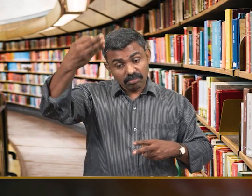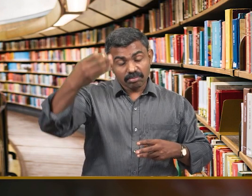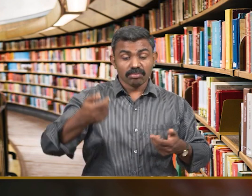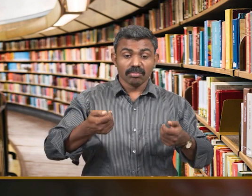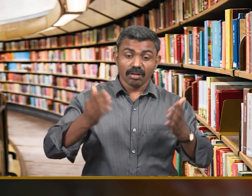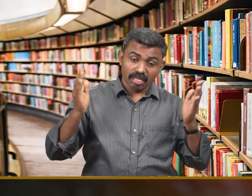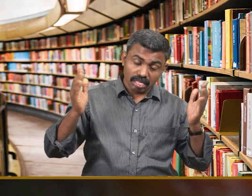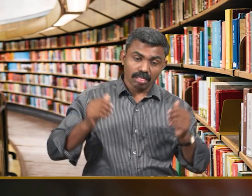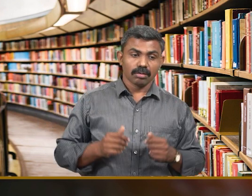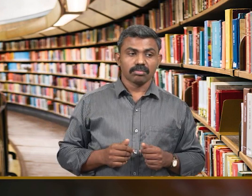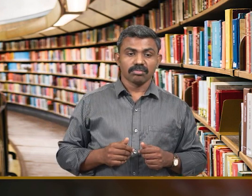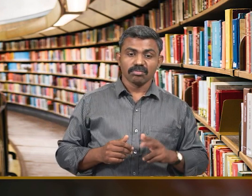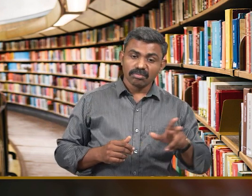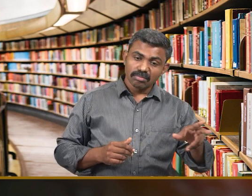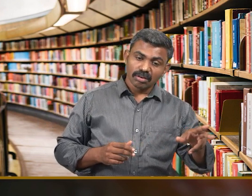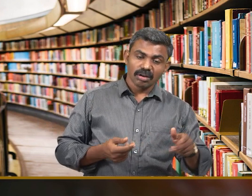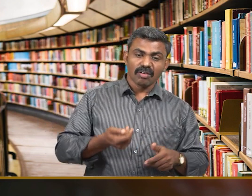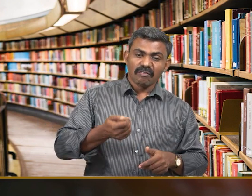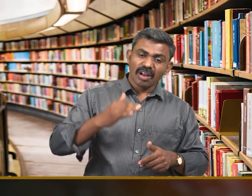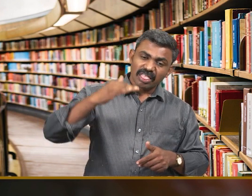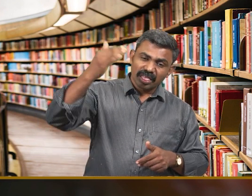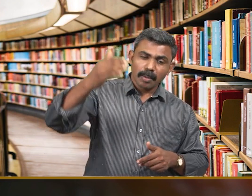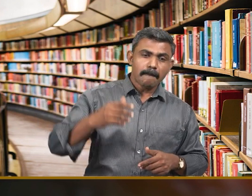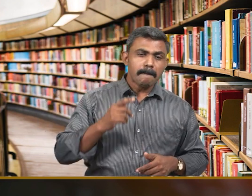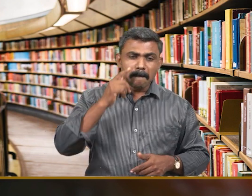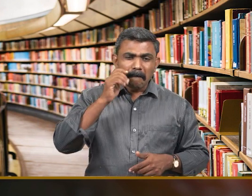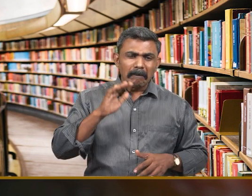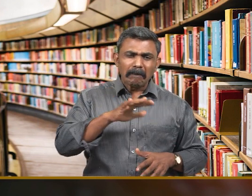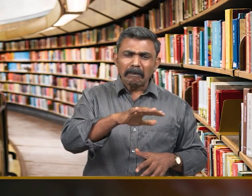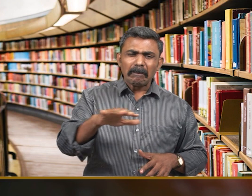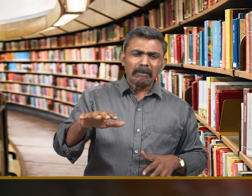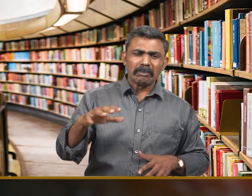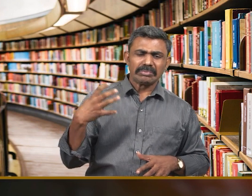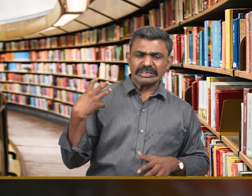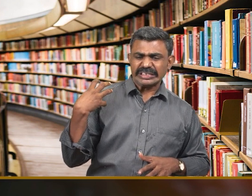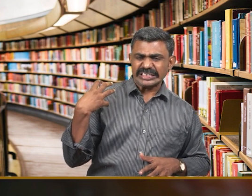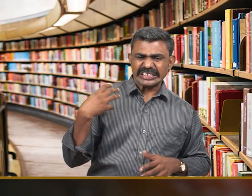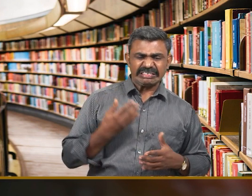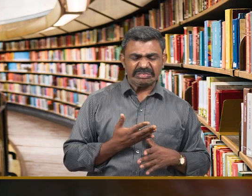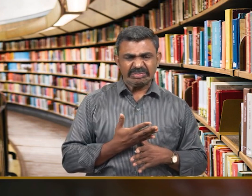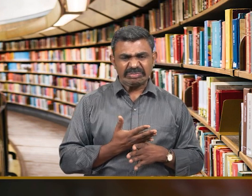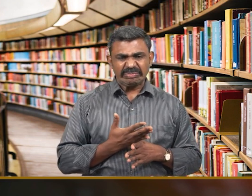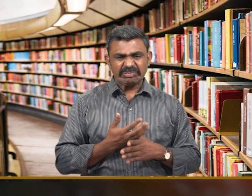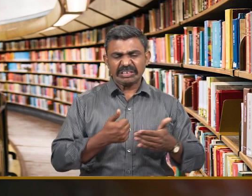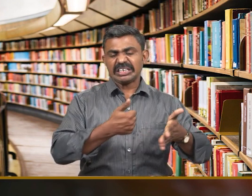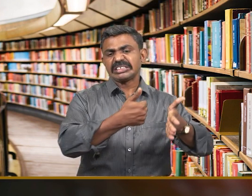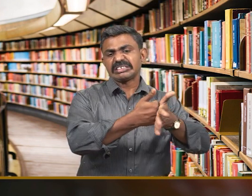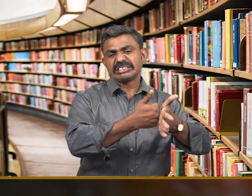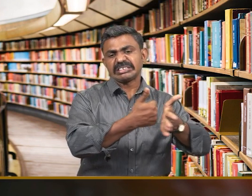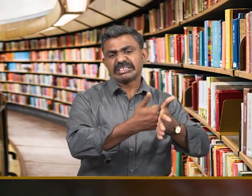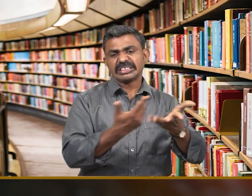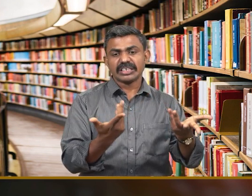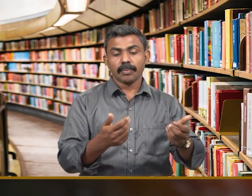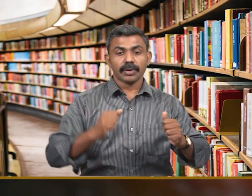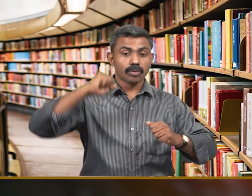இல்லை, அங்கே என்னென்னா அந்த விலைவாசி அதிகமாக ஏறினால அங்கே இருக்கக்கூடிய மக்கள் என்ன பண்ணாங்கன்னா, வேலை நிறுத்தத்தில் ஈடுபட்டாங்க. அடுத்து